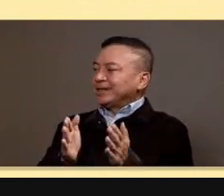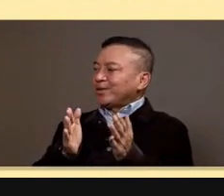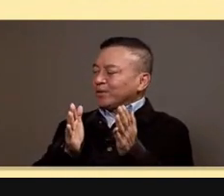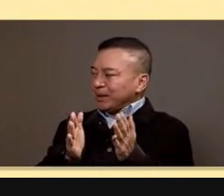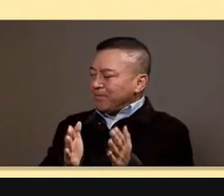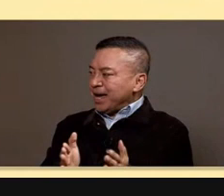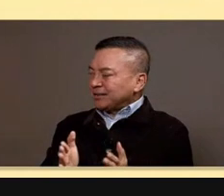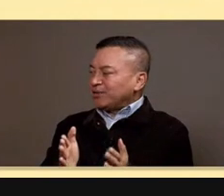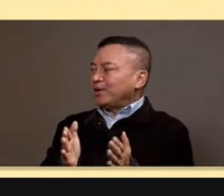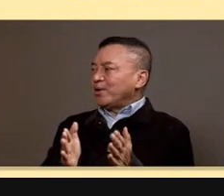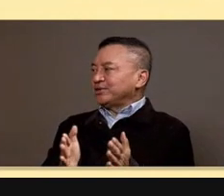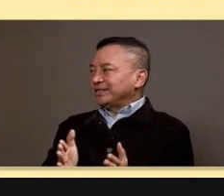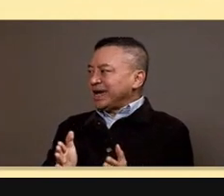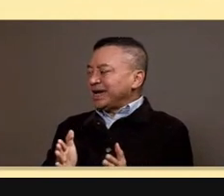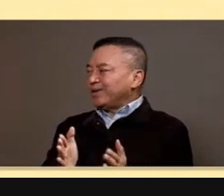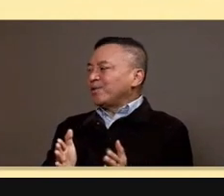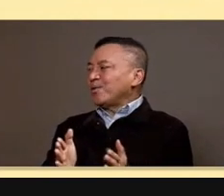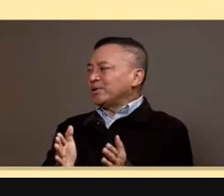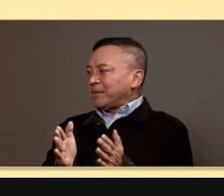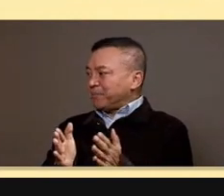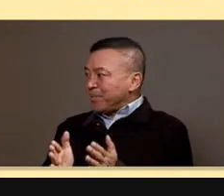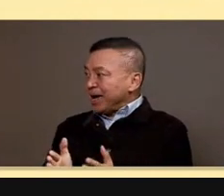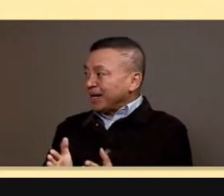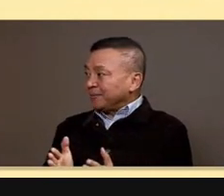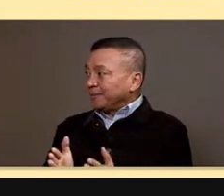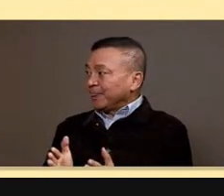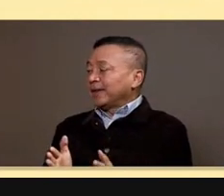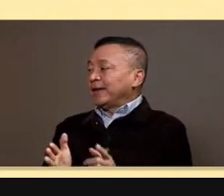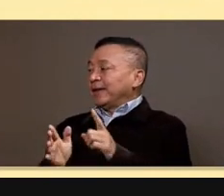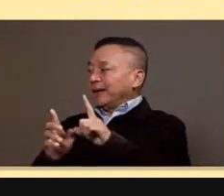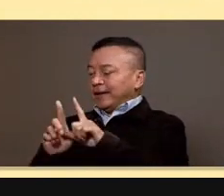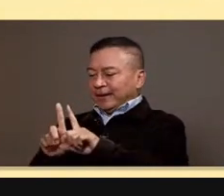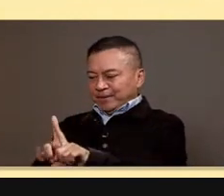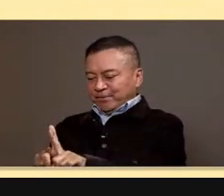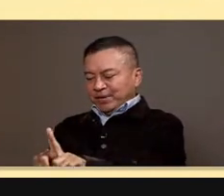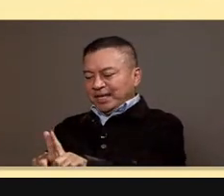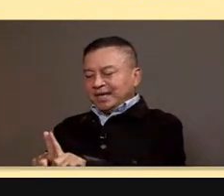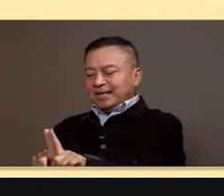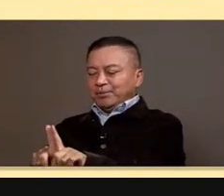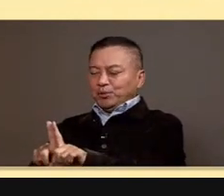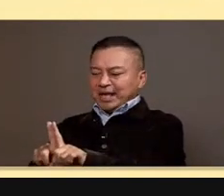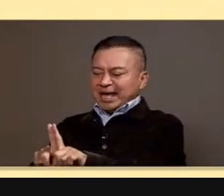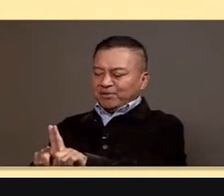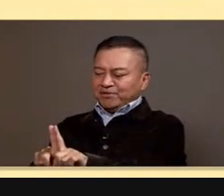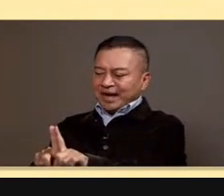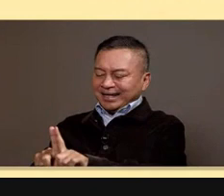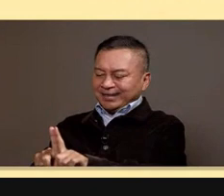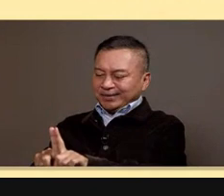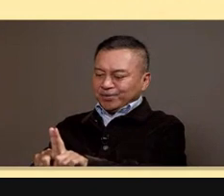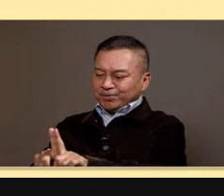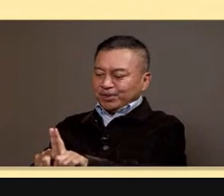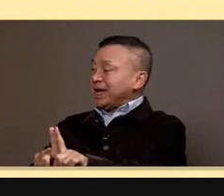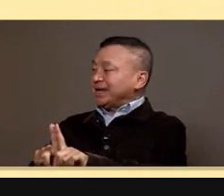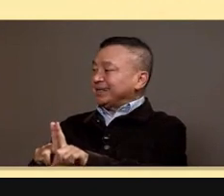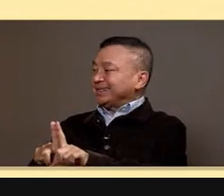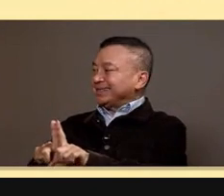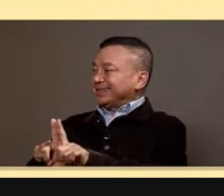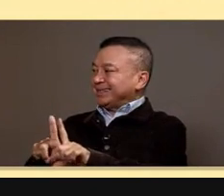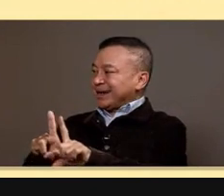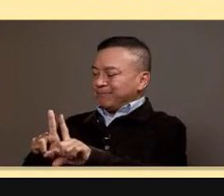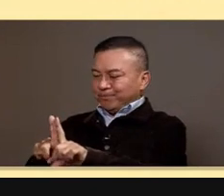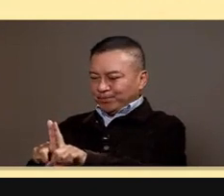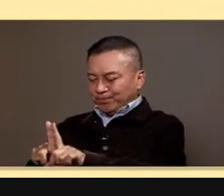การกองทัพภาคตะวันออกเฉียงใต้ของกองทัพพม่ามีผู้แทนของฝ่ายกลุ่มต่อต้